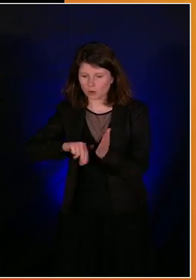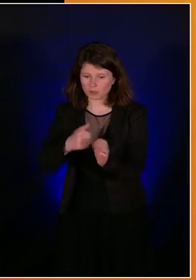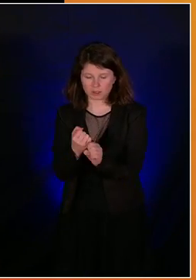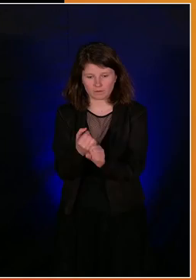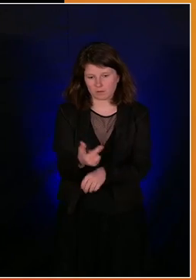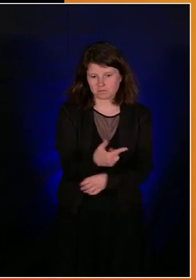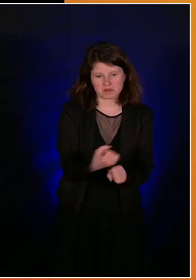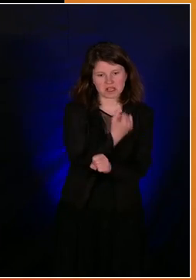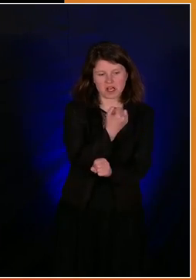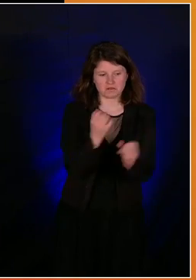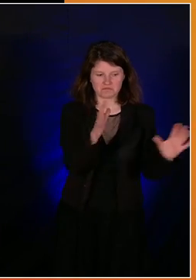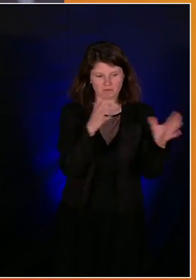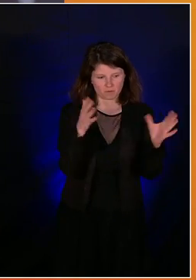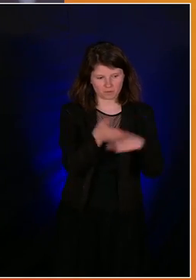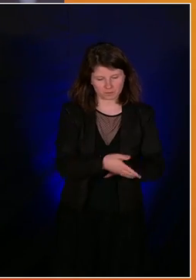à